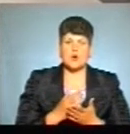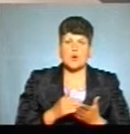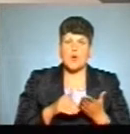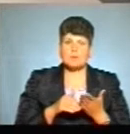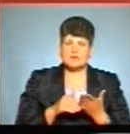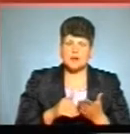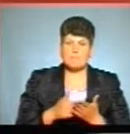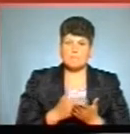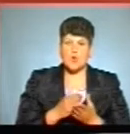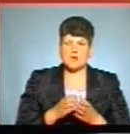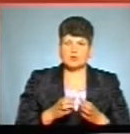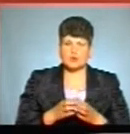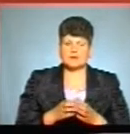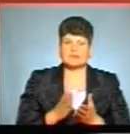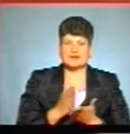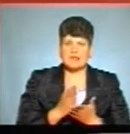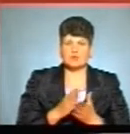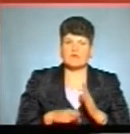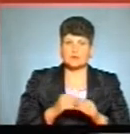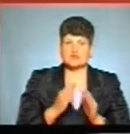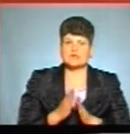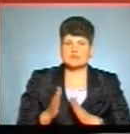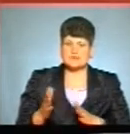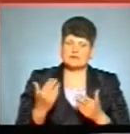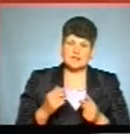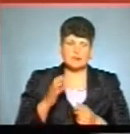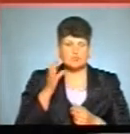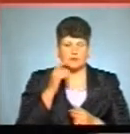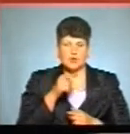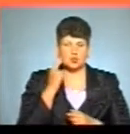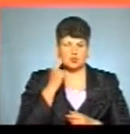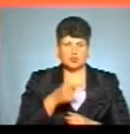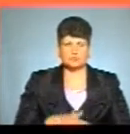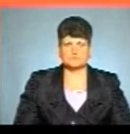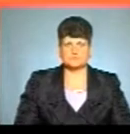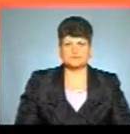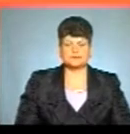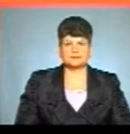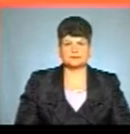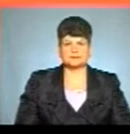політолога стосовно наявної виборчої системи, тому давайте послухаємо його думку.